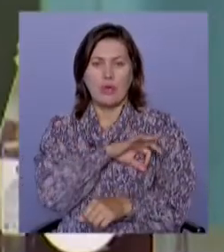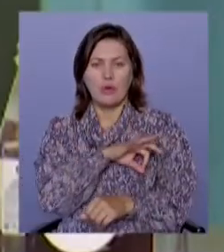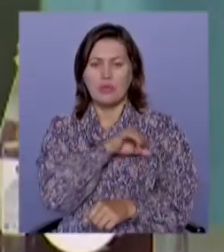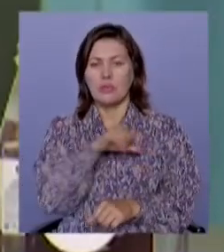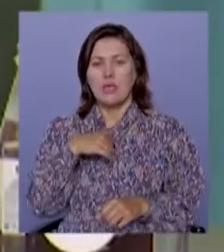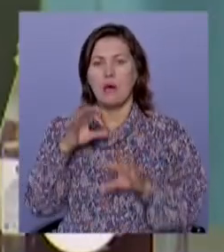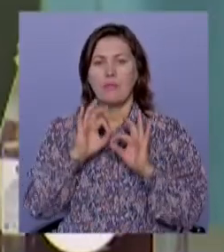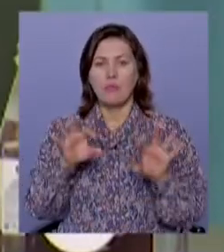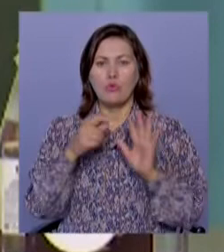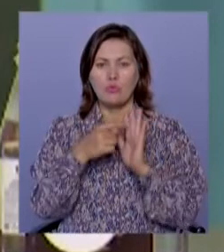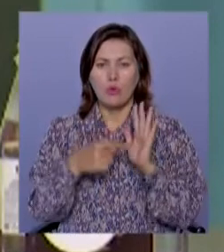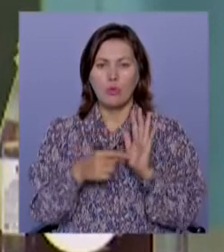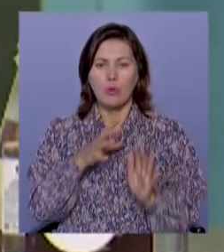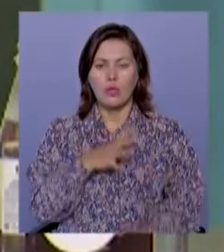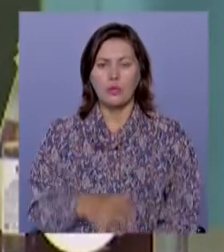айтып берді.